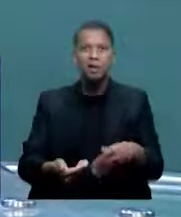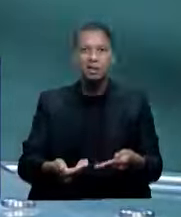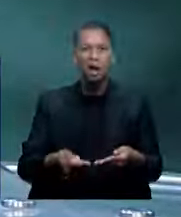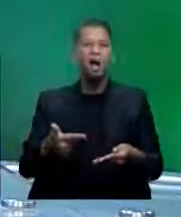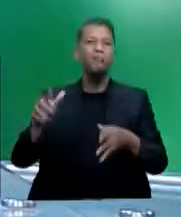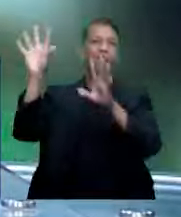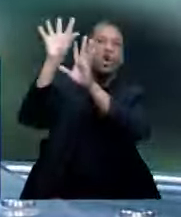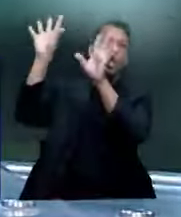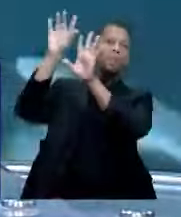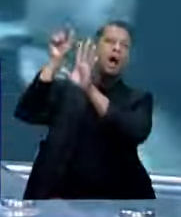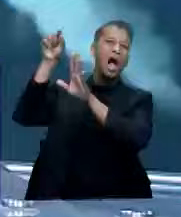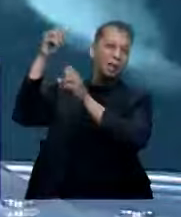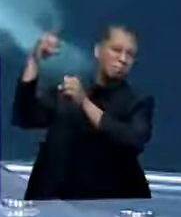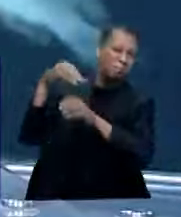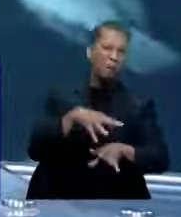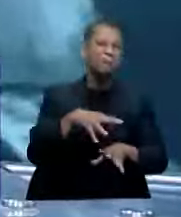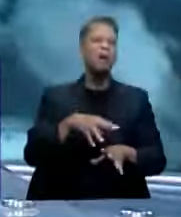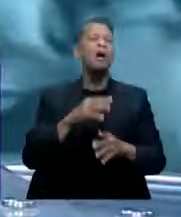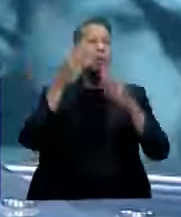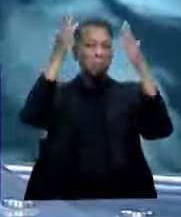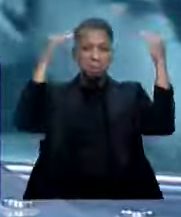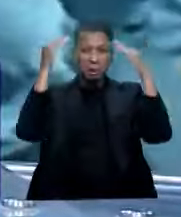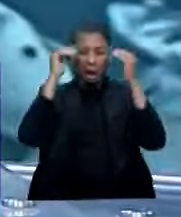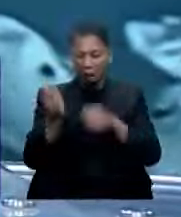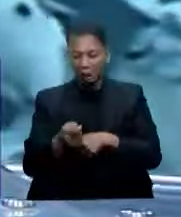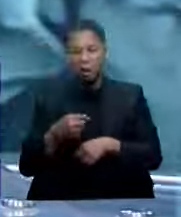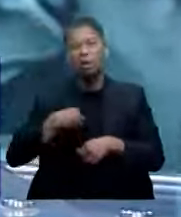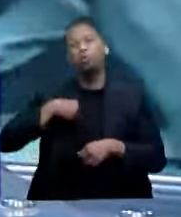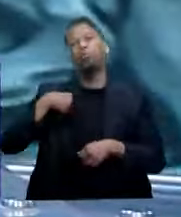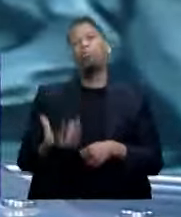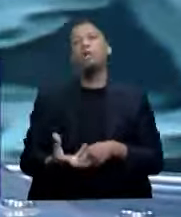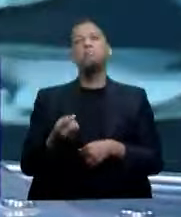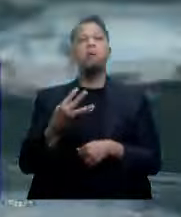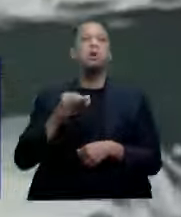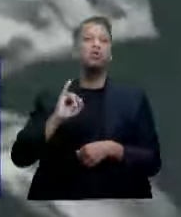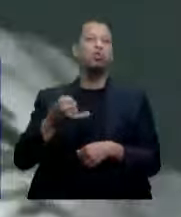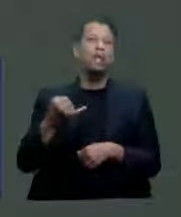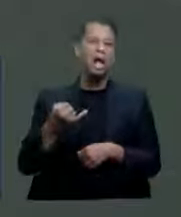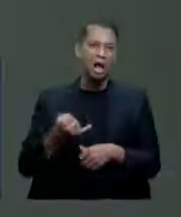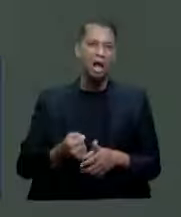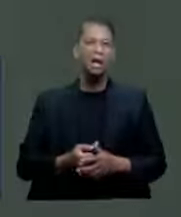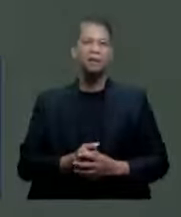ini mengakibatkan petani ikan rugi hingga ratusan juta rupiah.